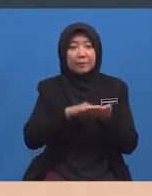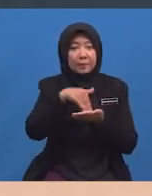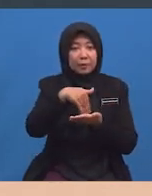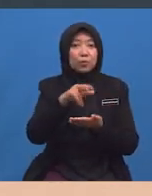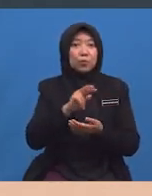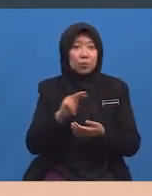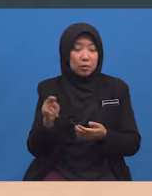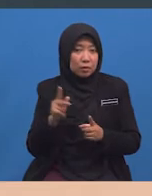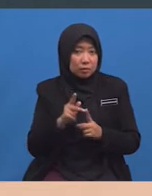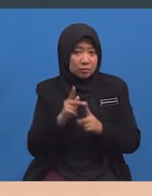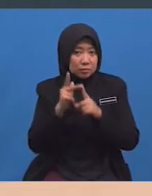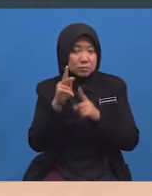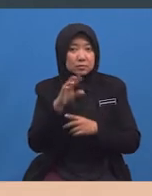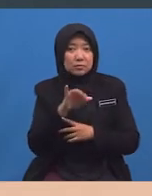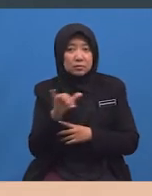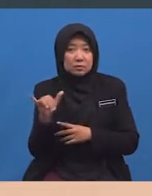Khasnya,